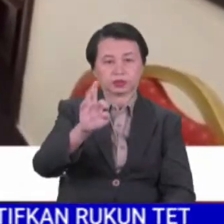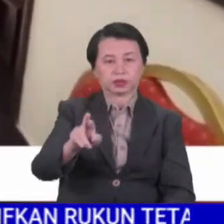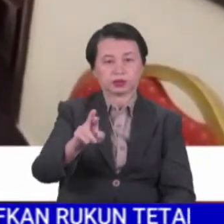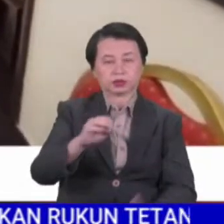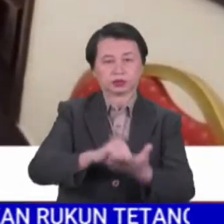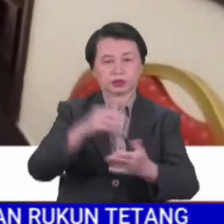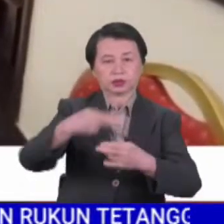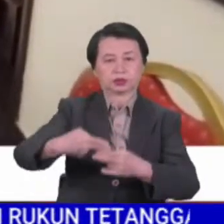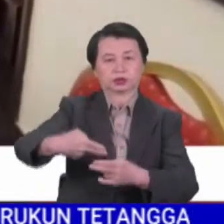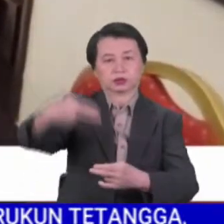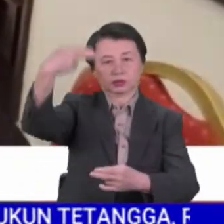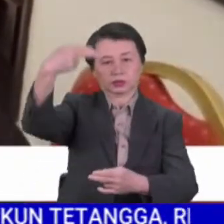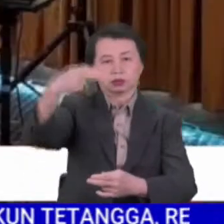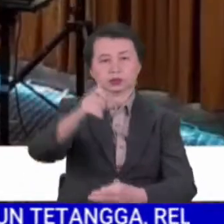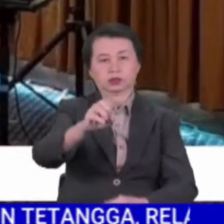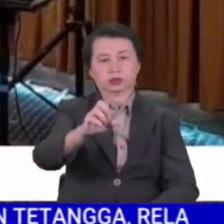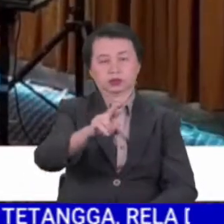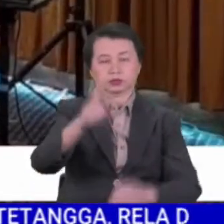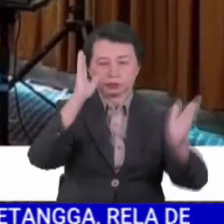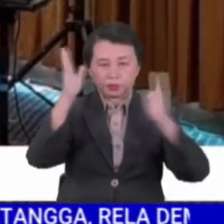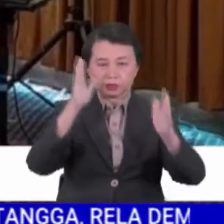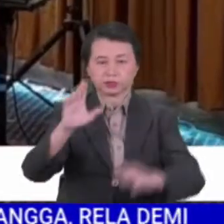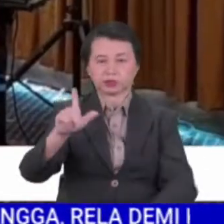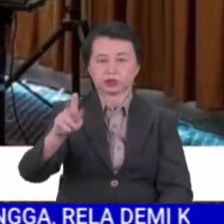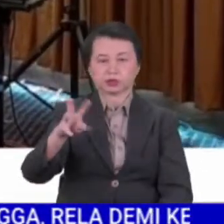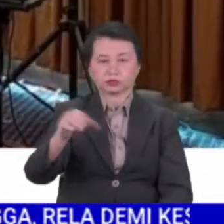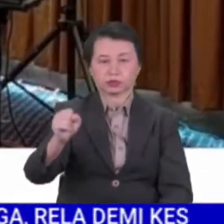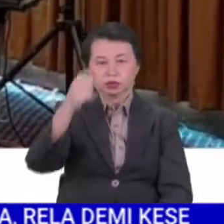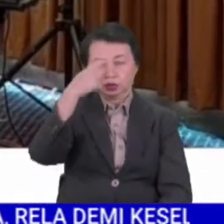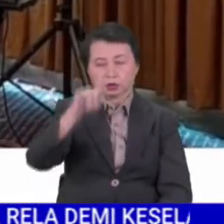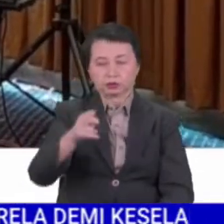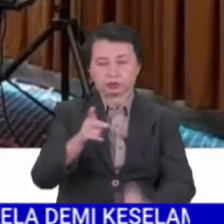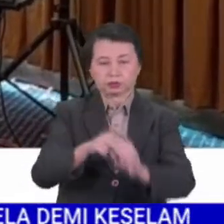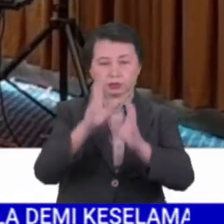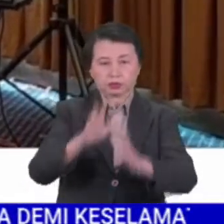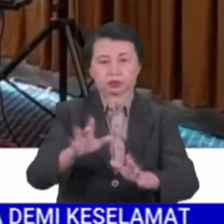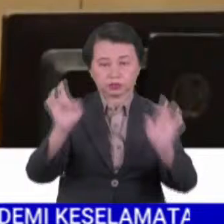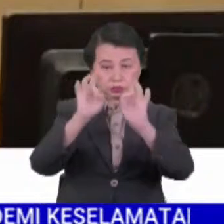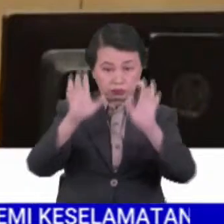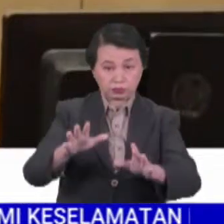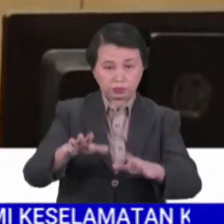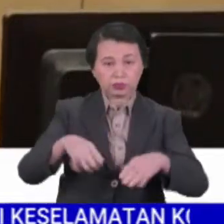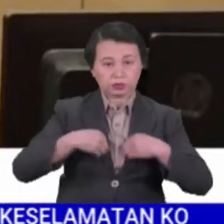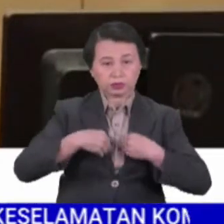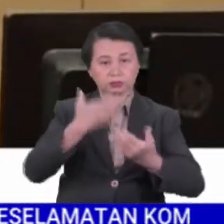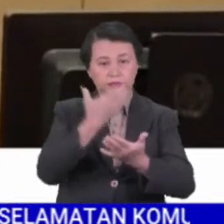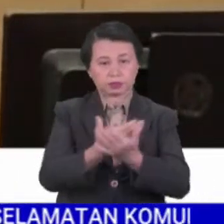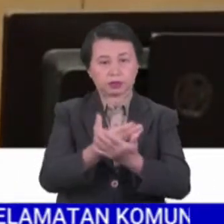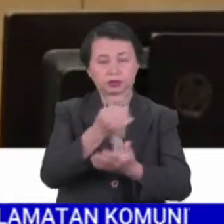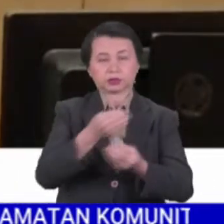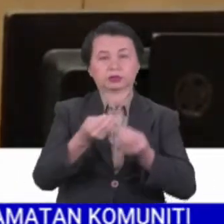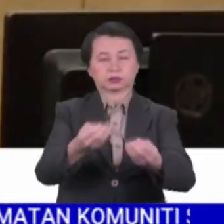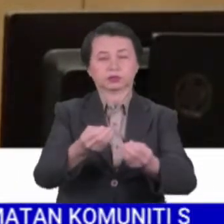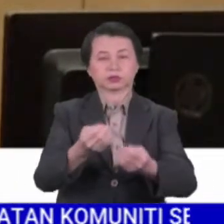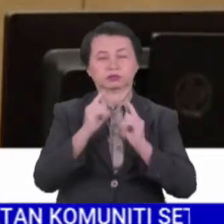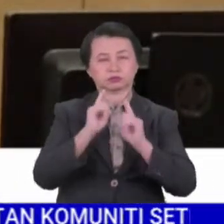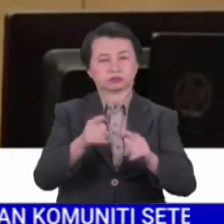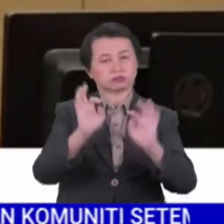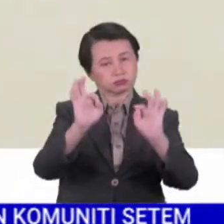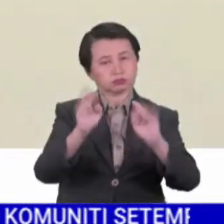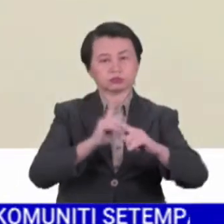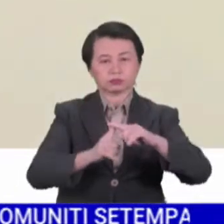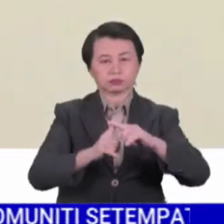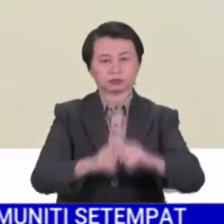di Hotel Seri Malaysia Lawas. Manakala bagi peserta yang menyertai uji bakat itu menyambut baik dan memberi reaksi yang